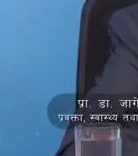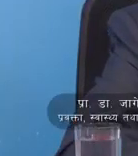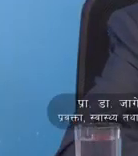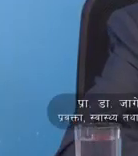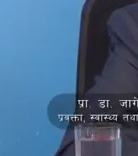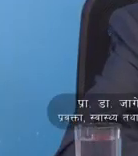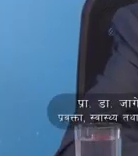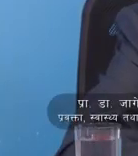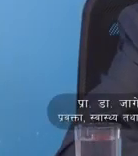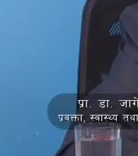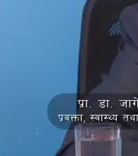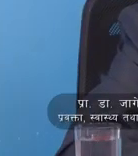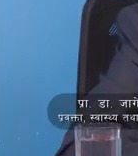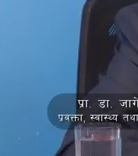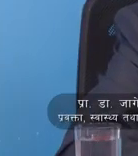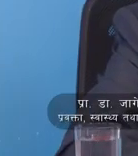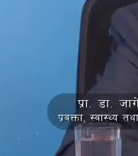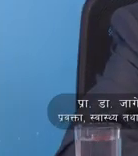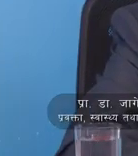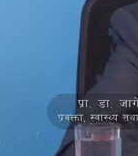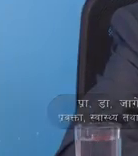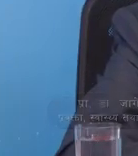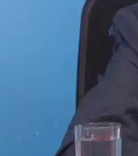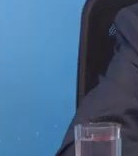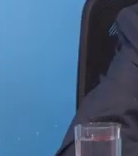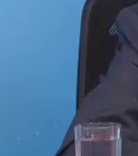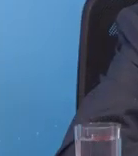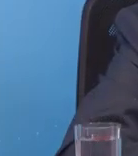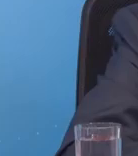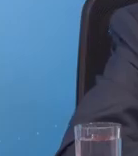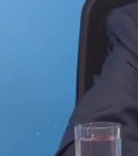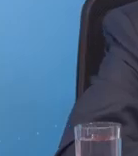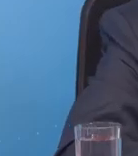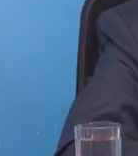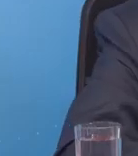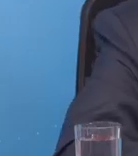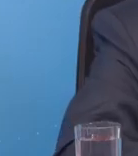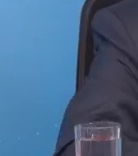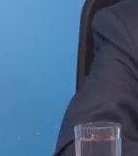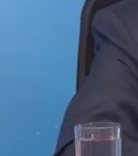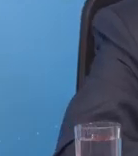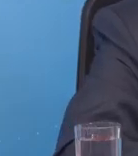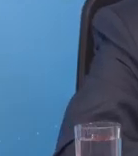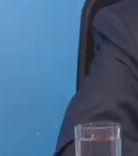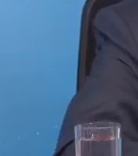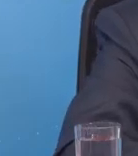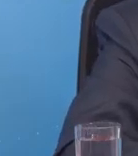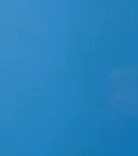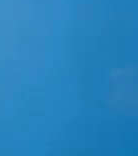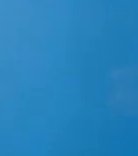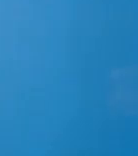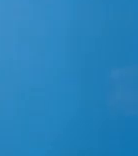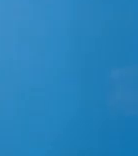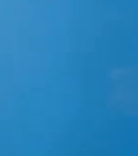तपाईँले नेपालका स्वास्थ्यकर्मीहरूले के कस्ता चुनौतीहरू सामना गरिराखेको देख्नु भएको छ र तपाईँको सुझाव के छ?